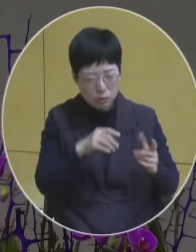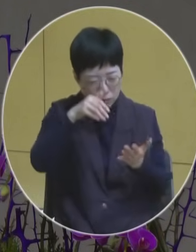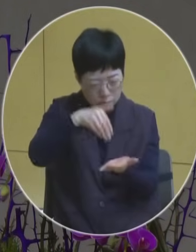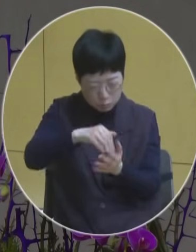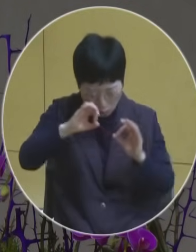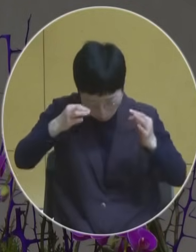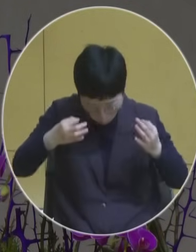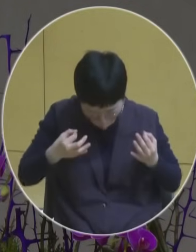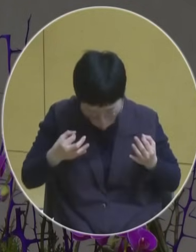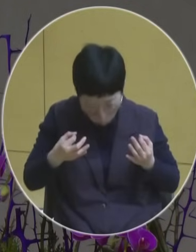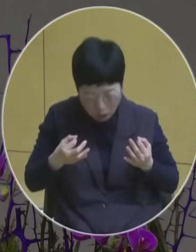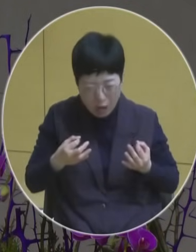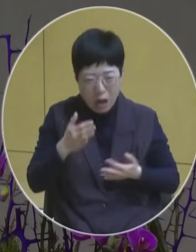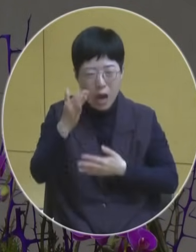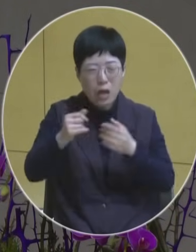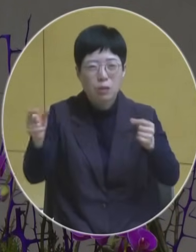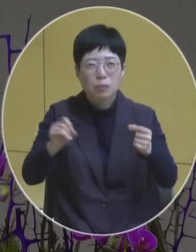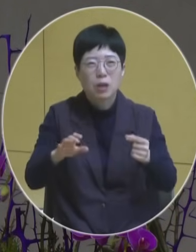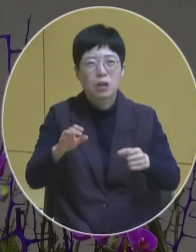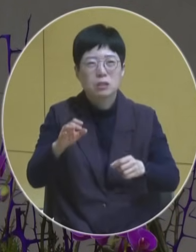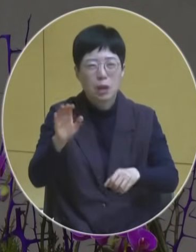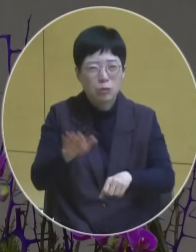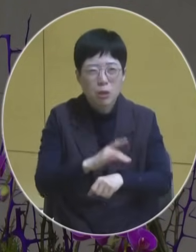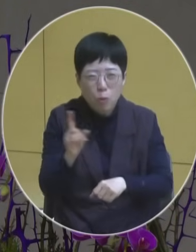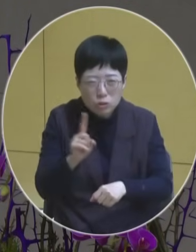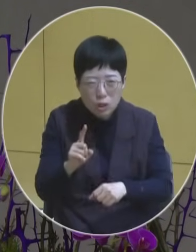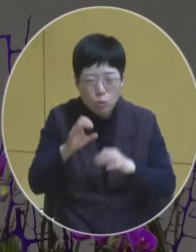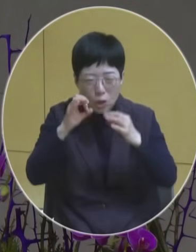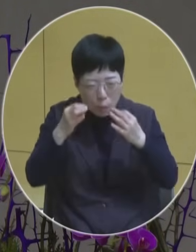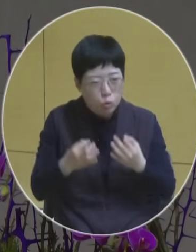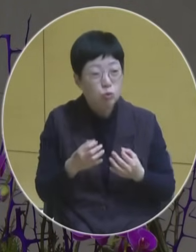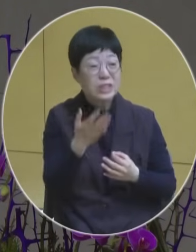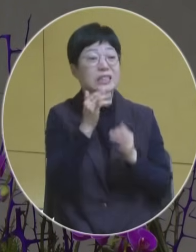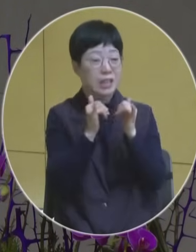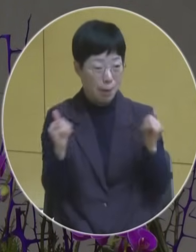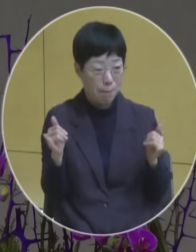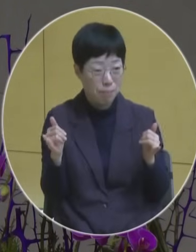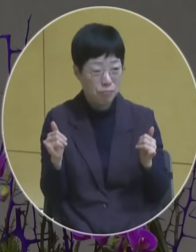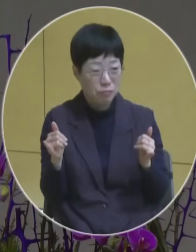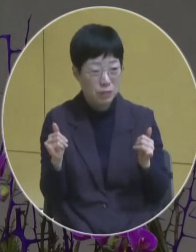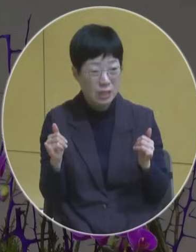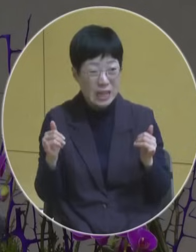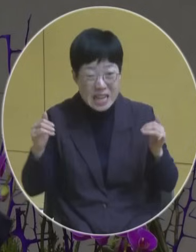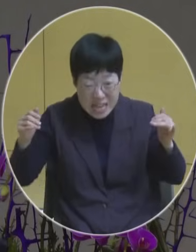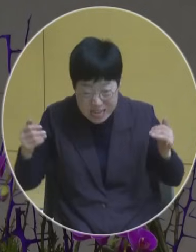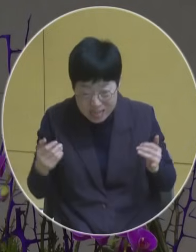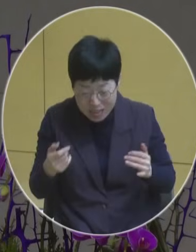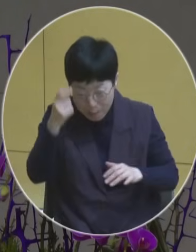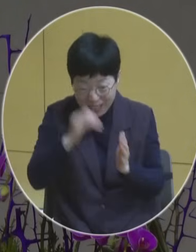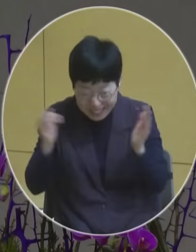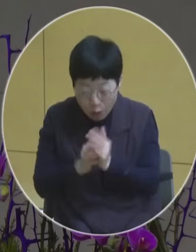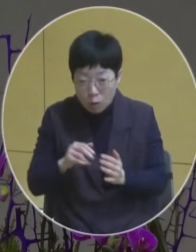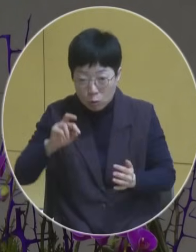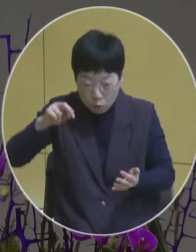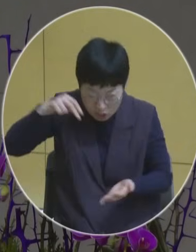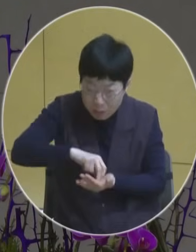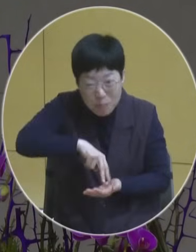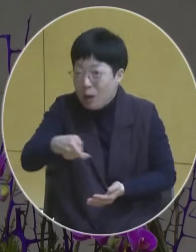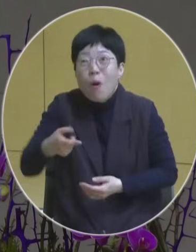보고 하나님 앞에서 내가 바로 살지 못하는가, 그 정도라도 할 수 있는 사람. 그냥 끝나면 그냥 바로 일어나서 나가는 그게